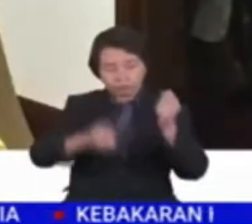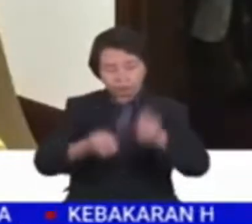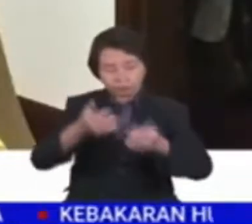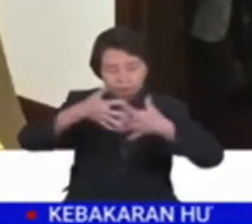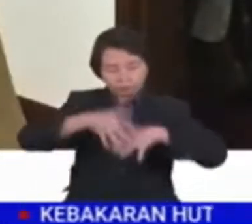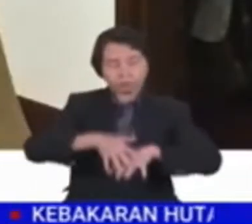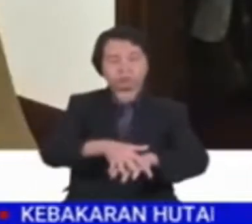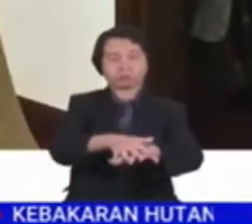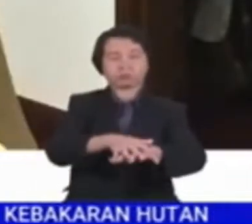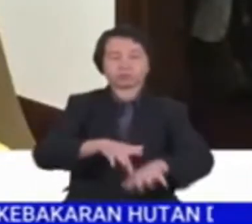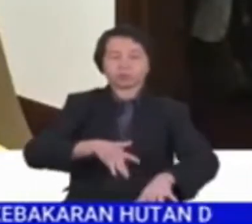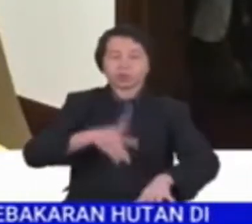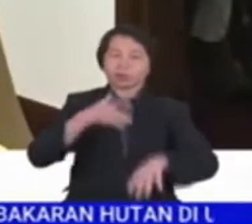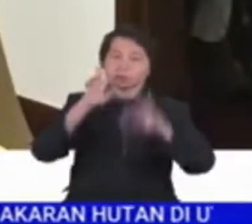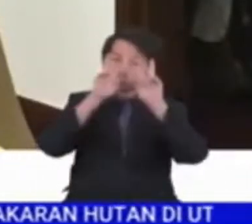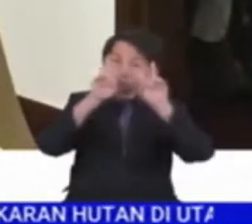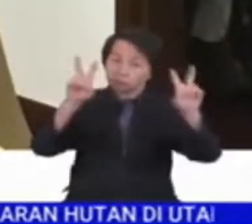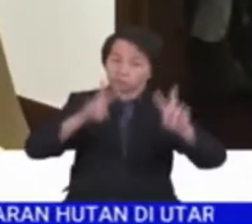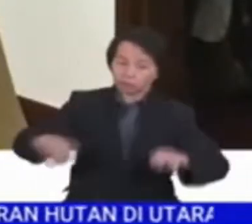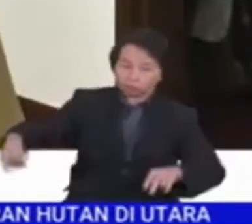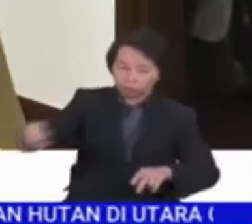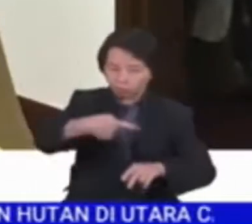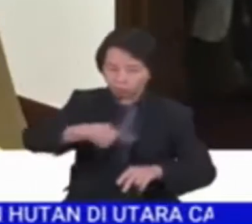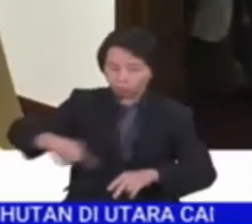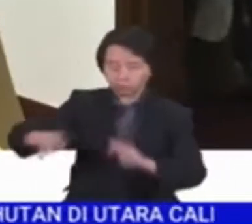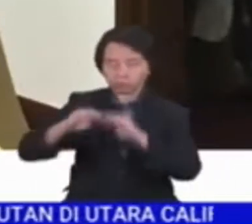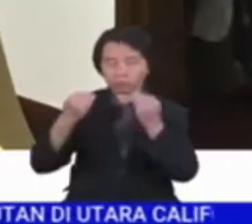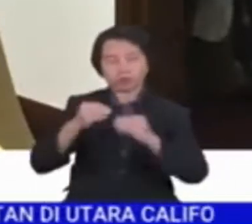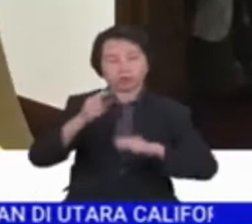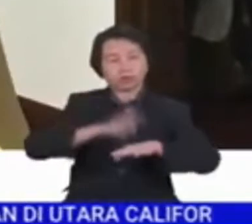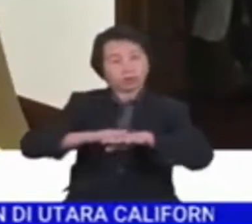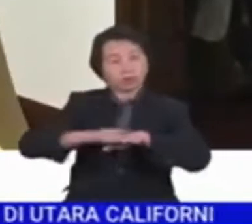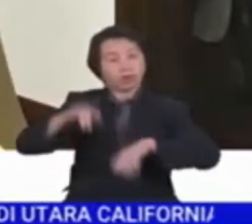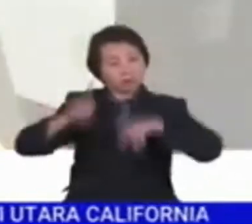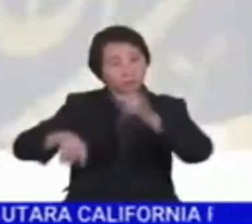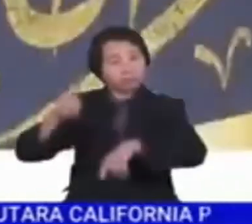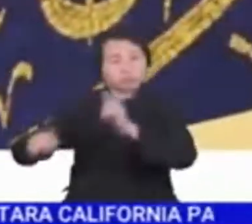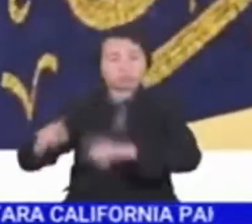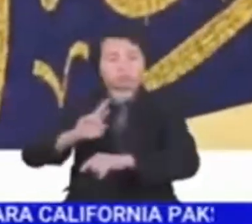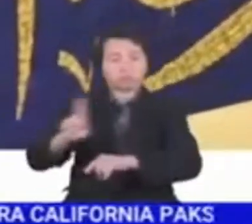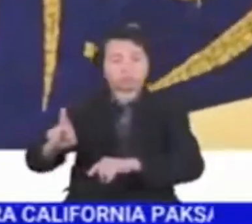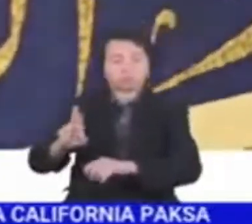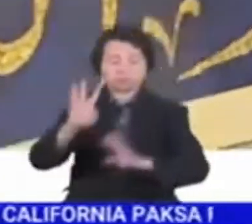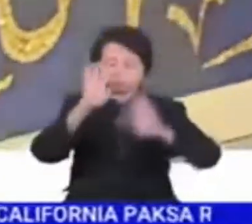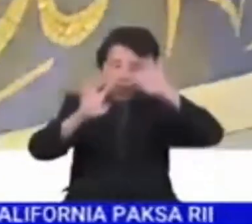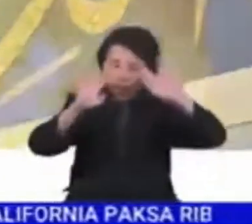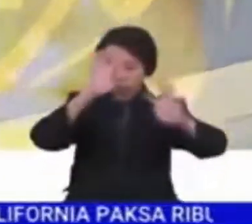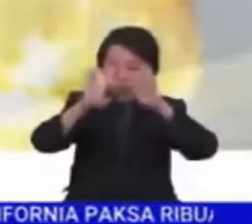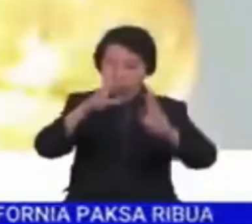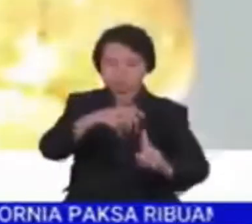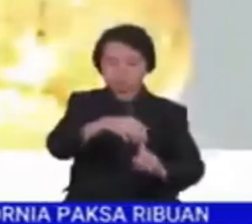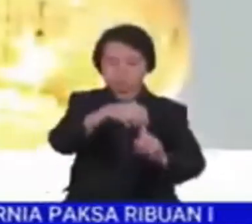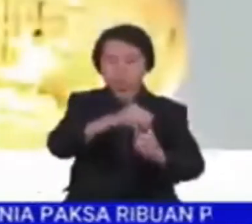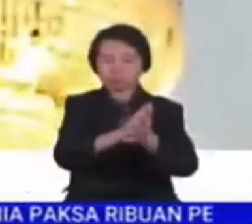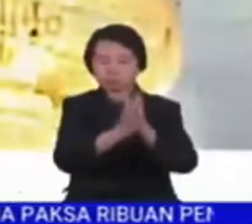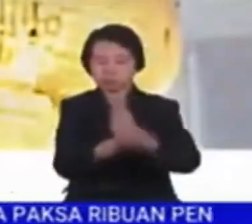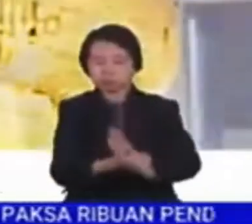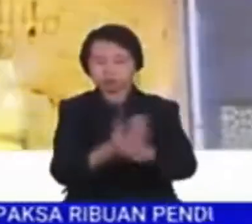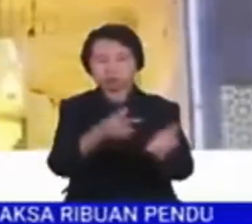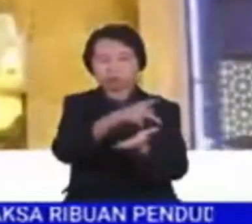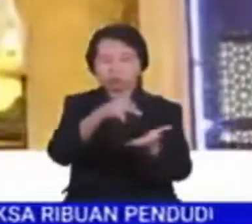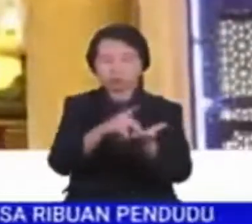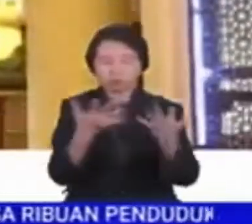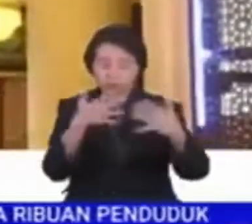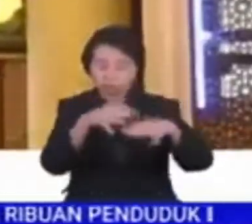memupuk rasa harmoni dalam kalangan masyarakat berbilang kaum dan juga agama. Reka bentuknya yang unik turut menjadi